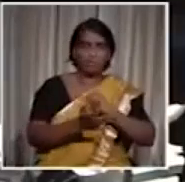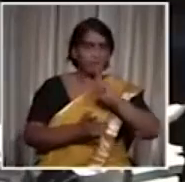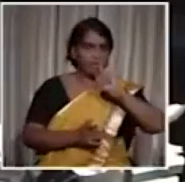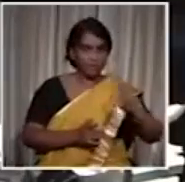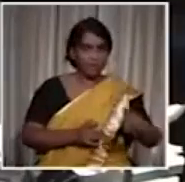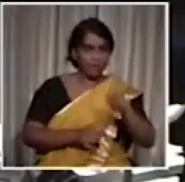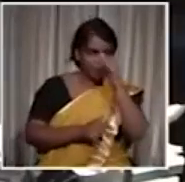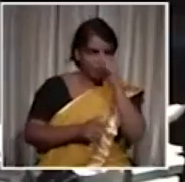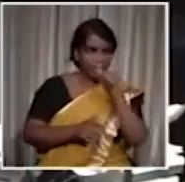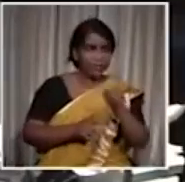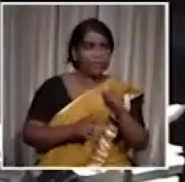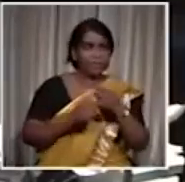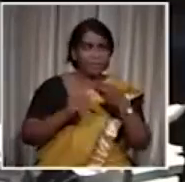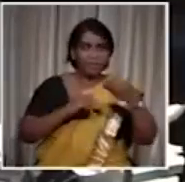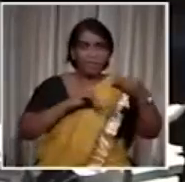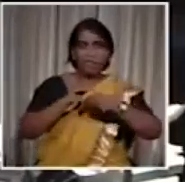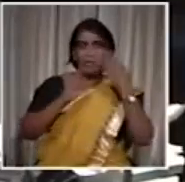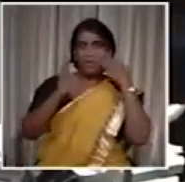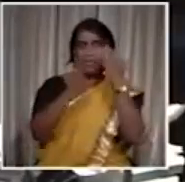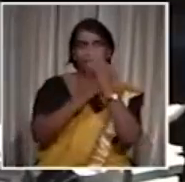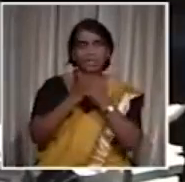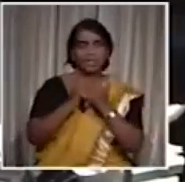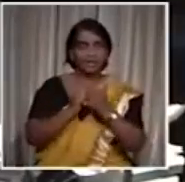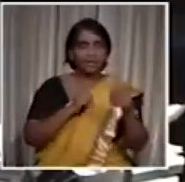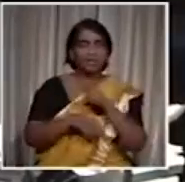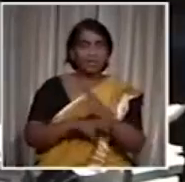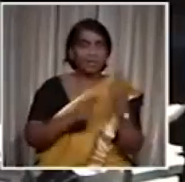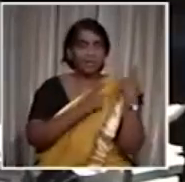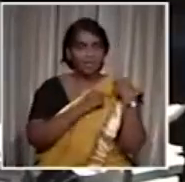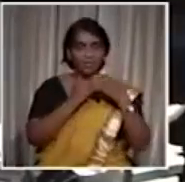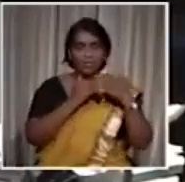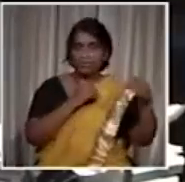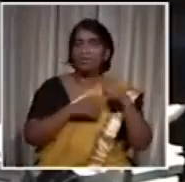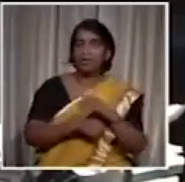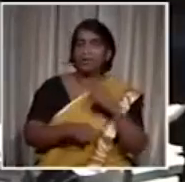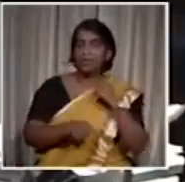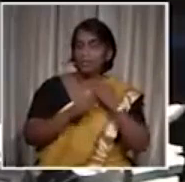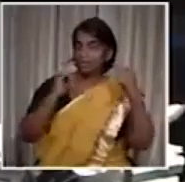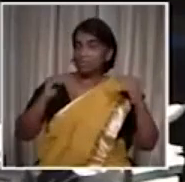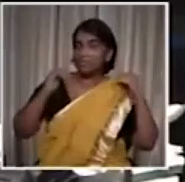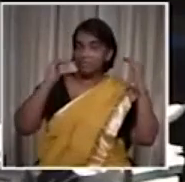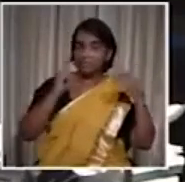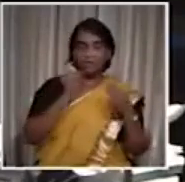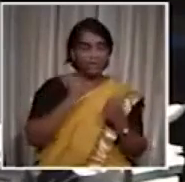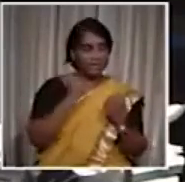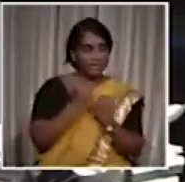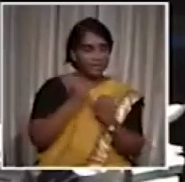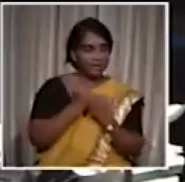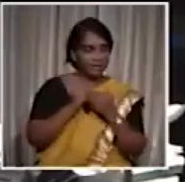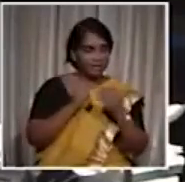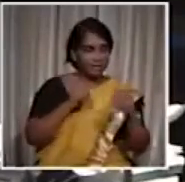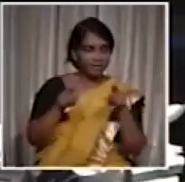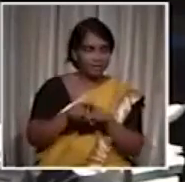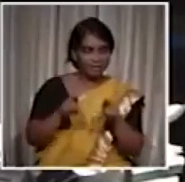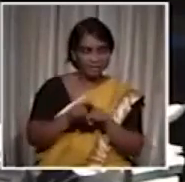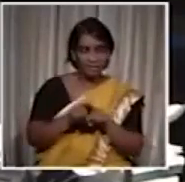මේ වංචා දූෂණ පිළිබඳව ඔහුට ඉතාමත් වගකීම් සහිත රාජතාන්ත්‍රික සබඳතාවයන් හරහා පැමිණිල්ල